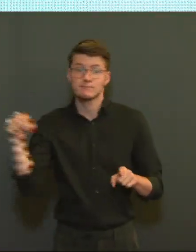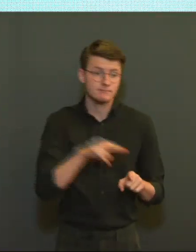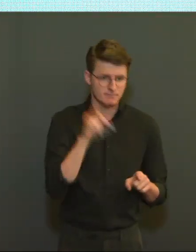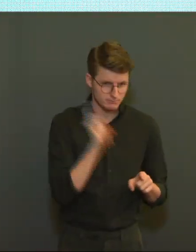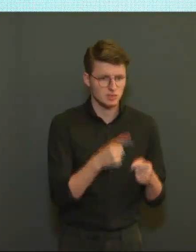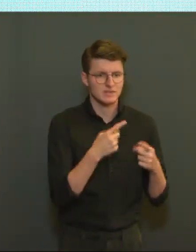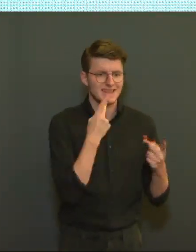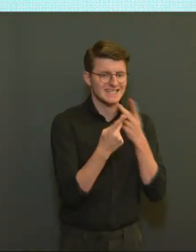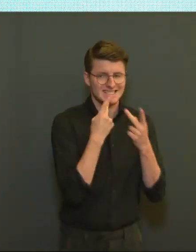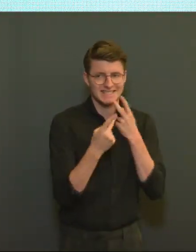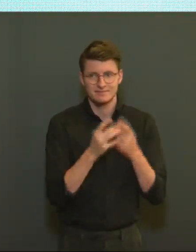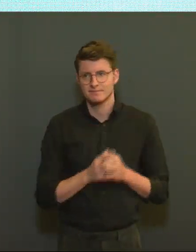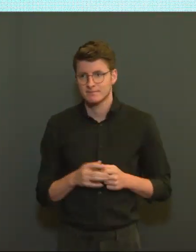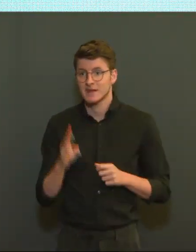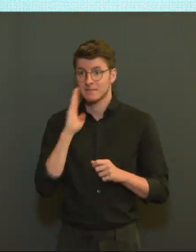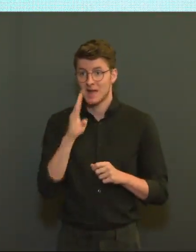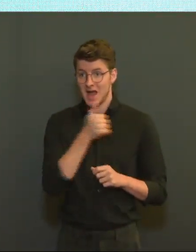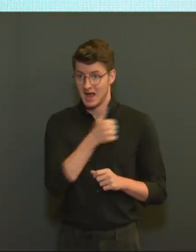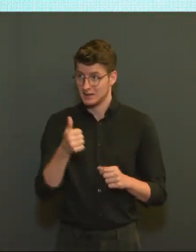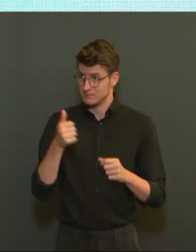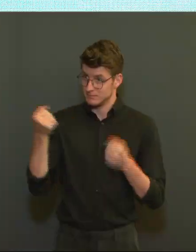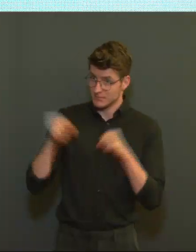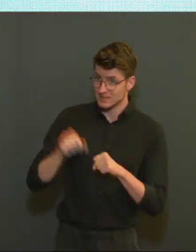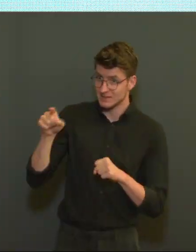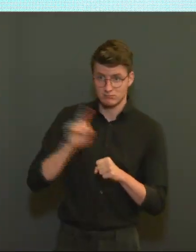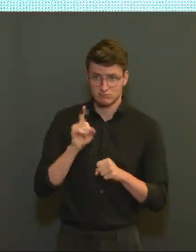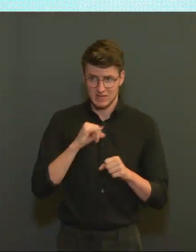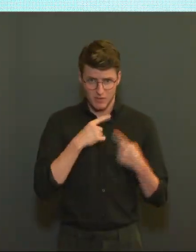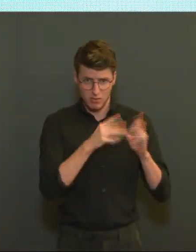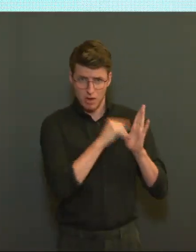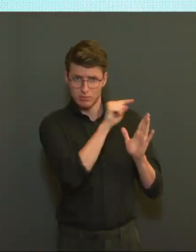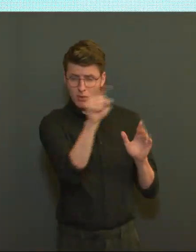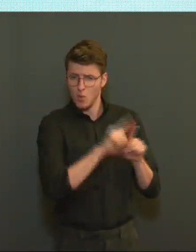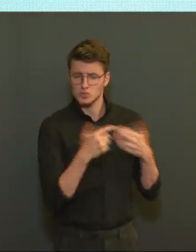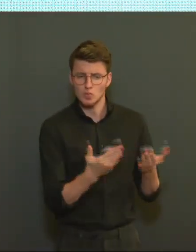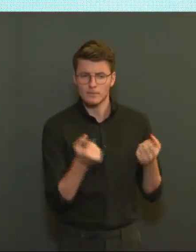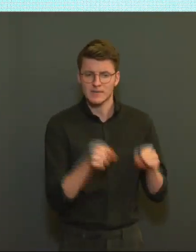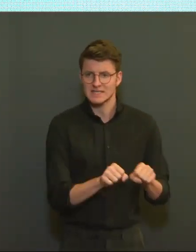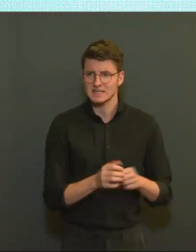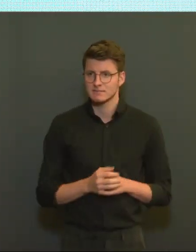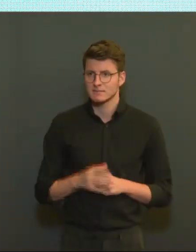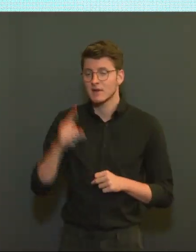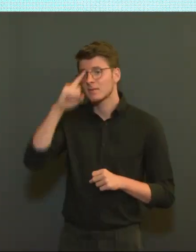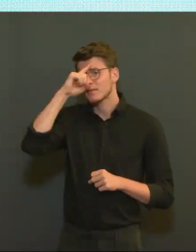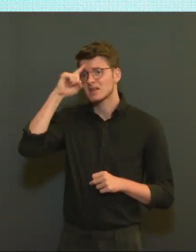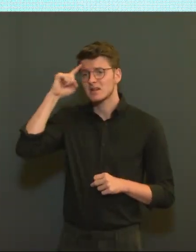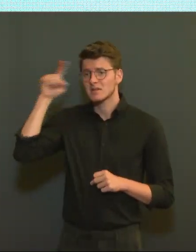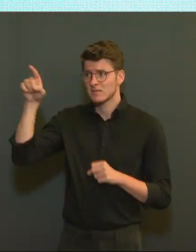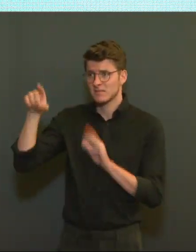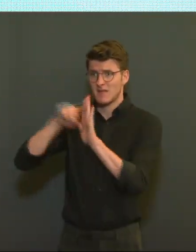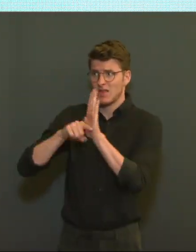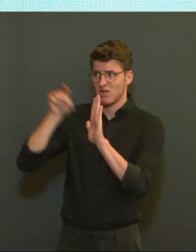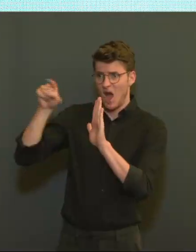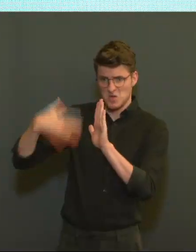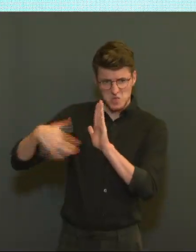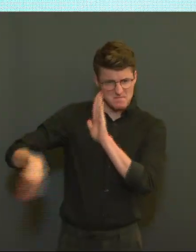staat hier dus niet alleen in. Ondertussen werden de maatregelen in Madrid aangescherpt. Mensen mogen er nog